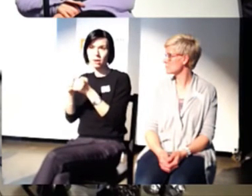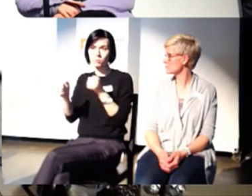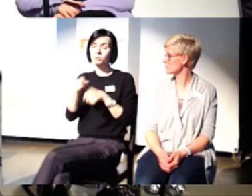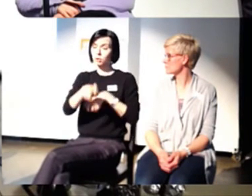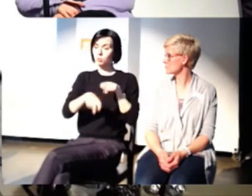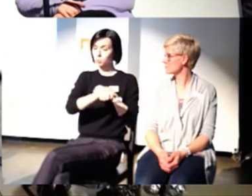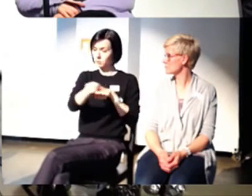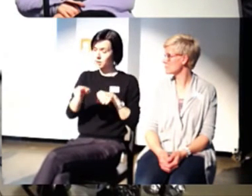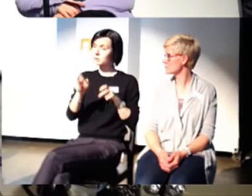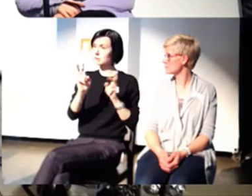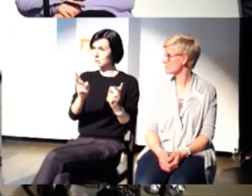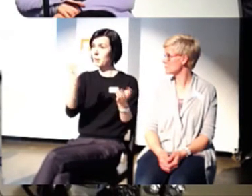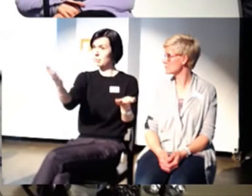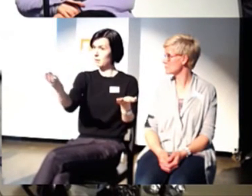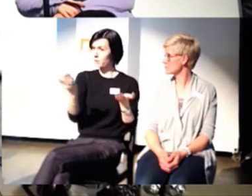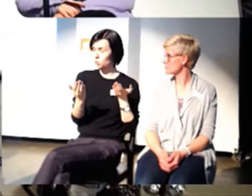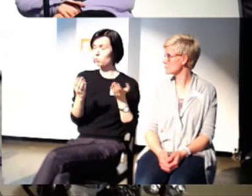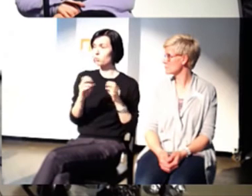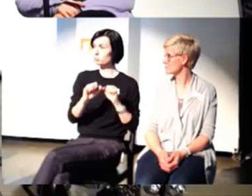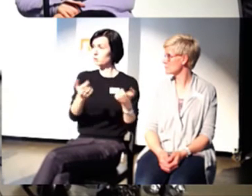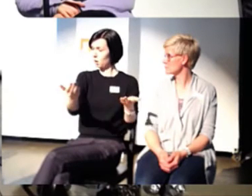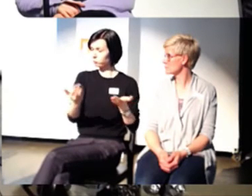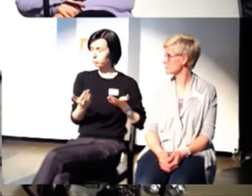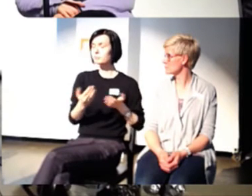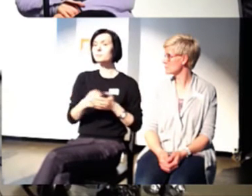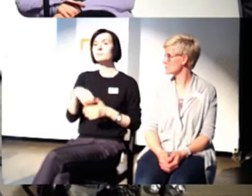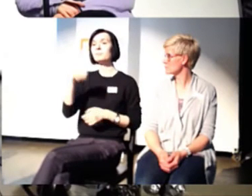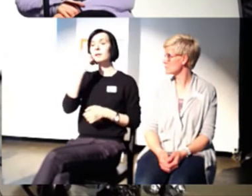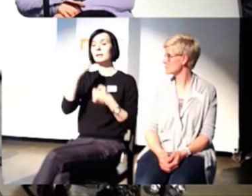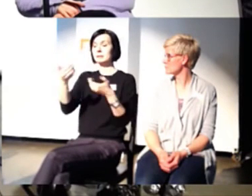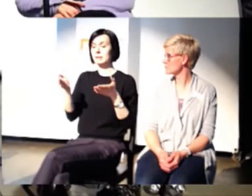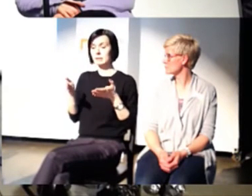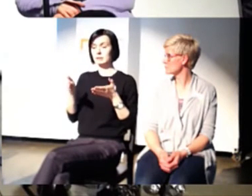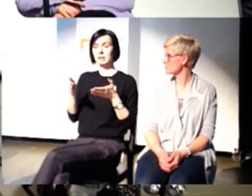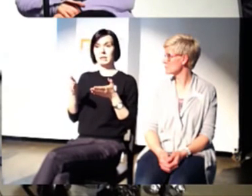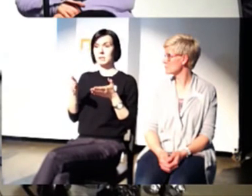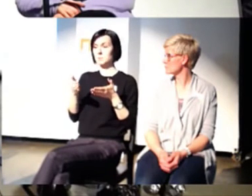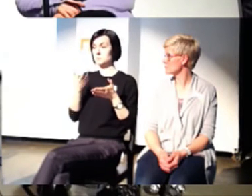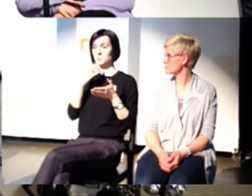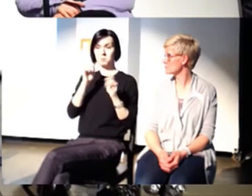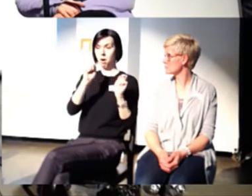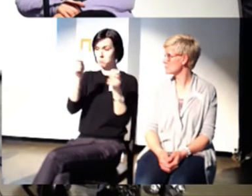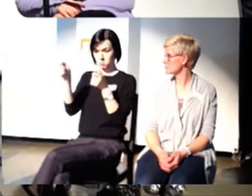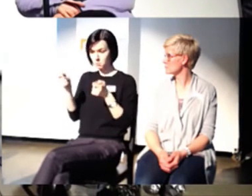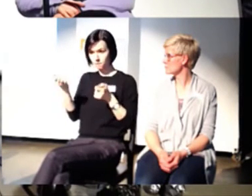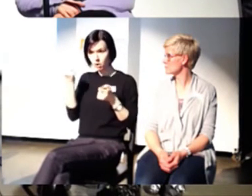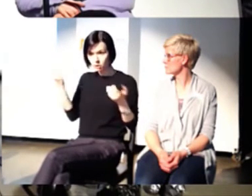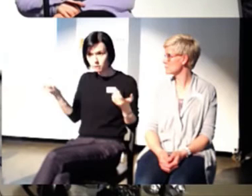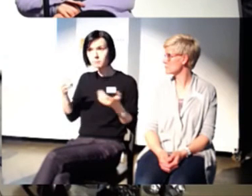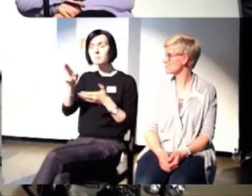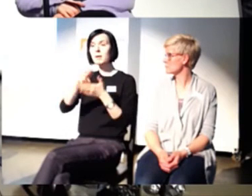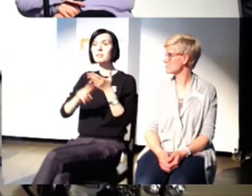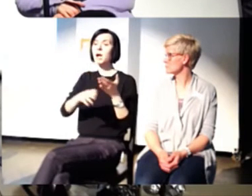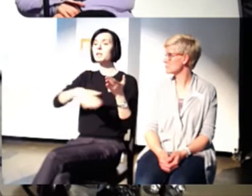paljon tervetulleita. Ja residenssin voivat hakea työskentelemään eri alojen taiteilijat